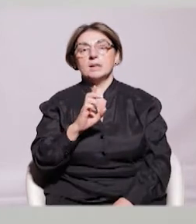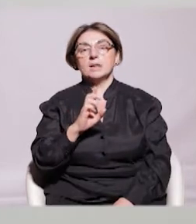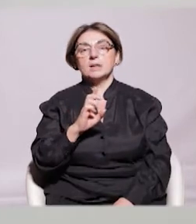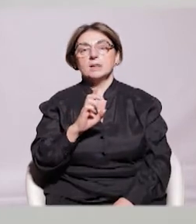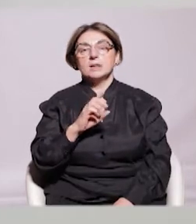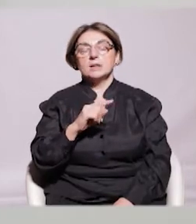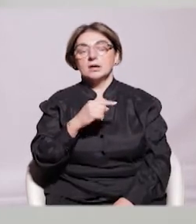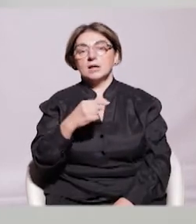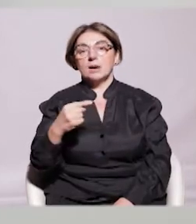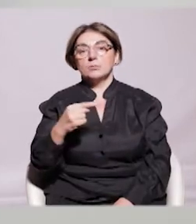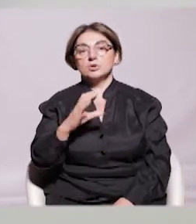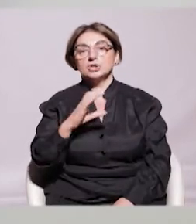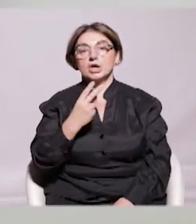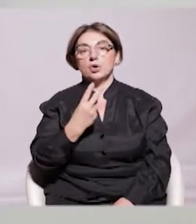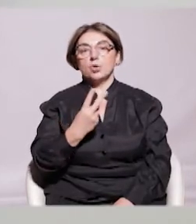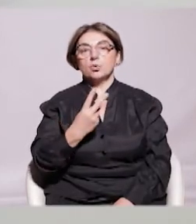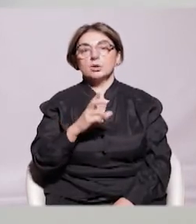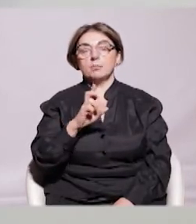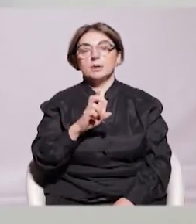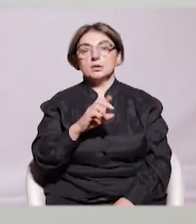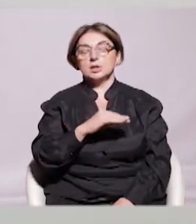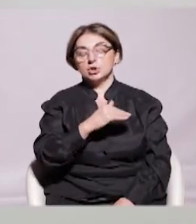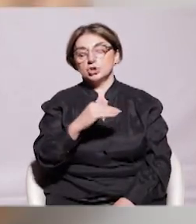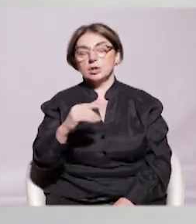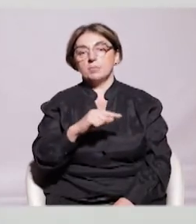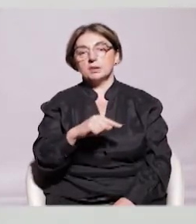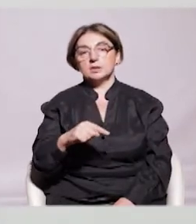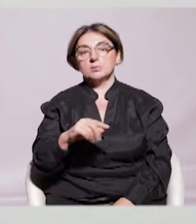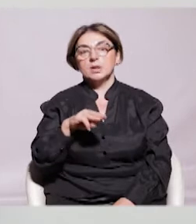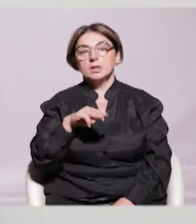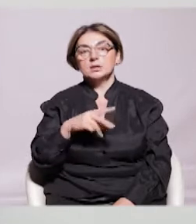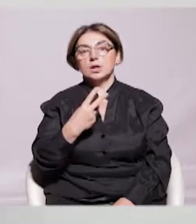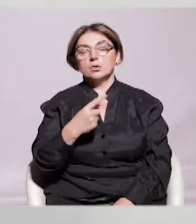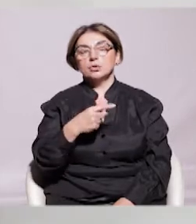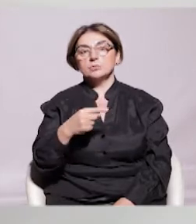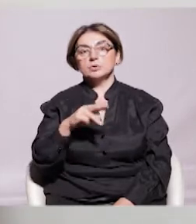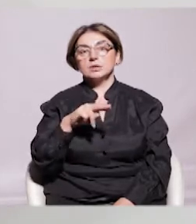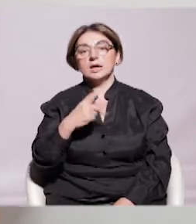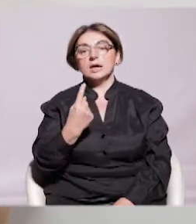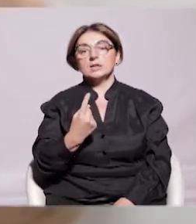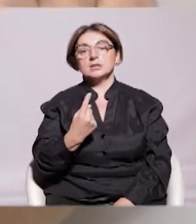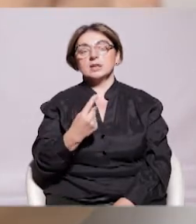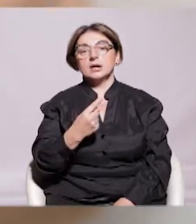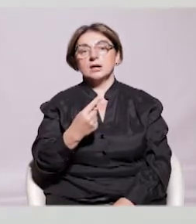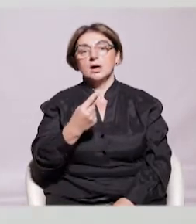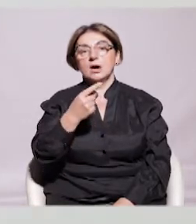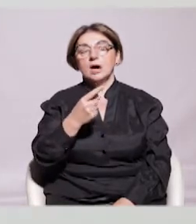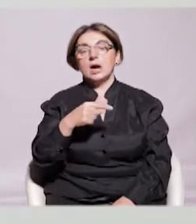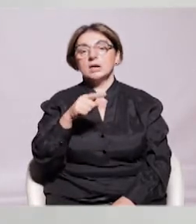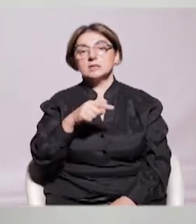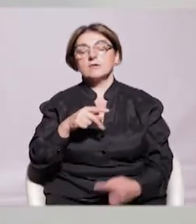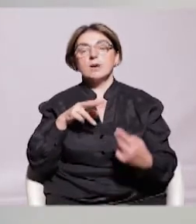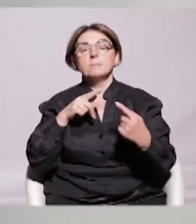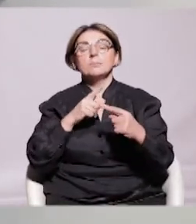C1B, გამოკლებული C2B, შეფარდებული T2-ს მინუს T1 და